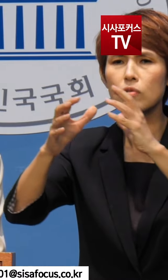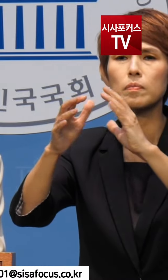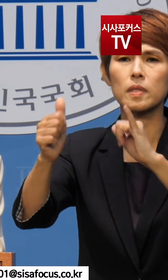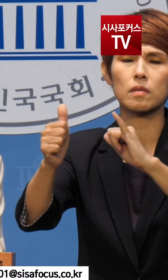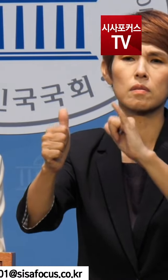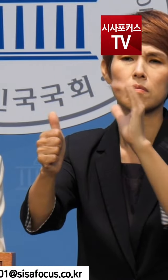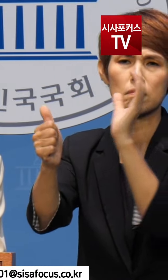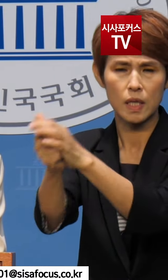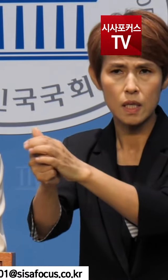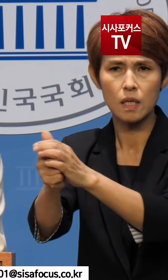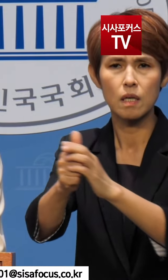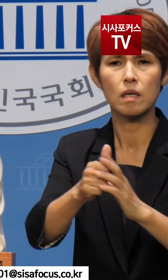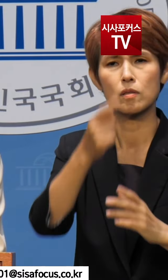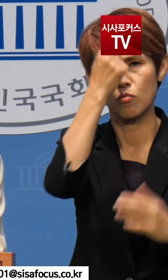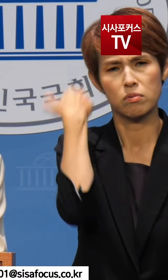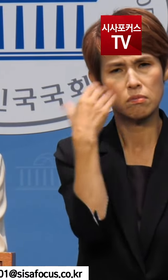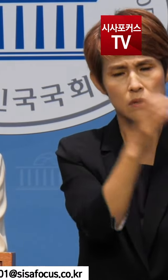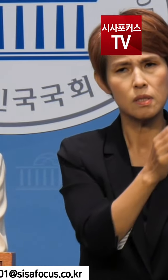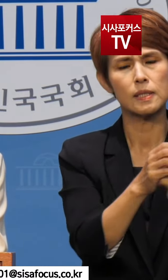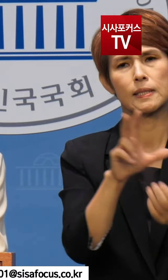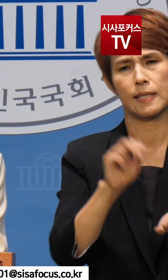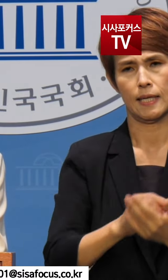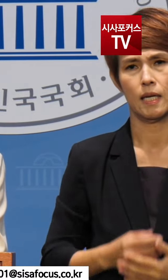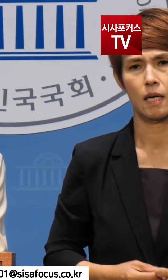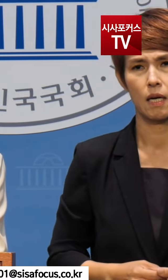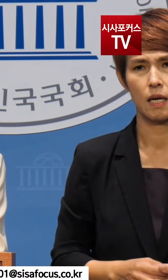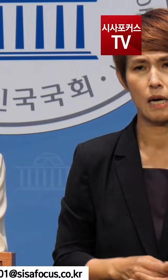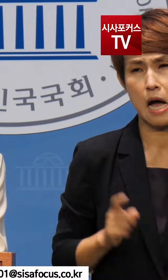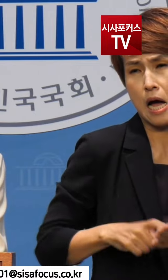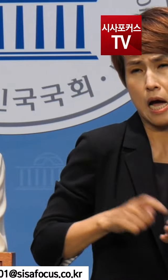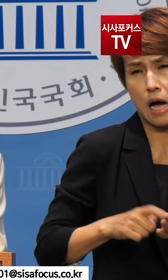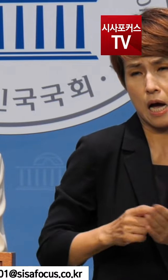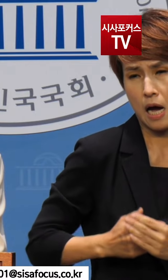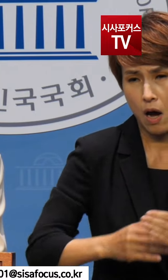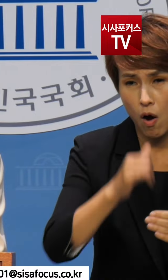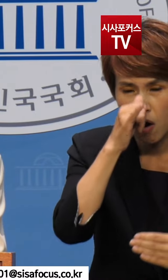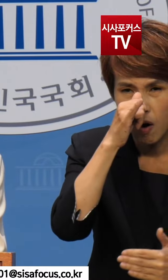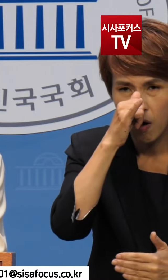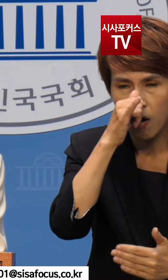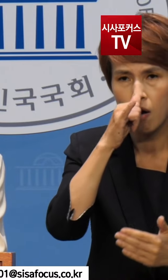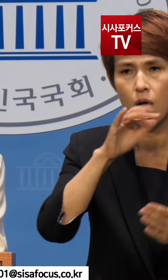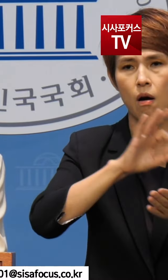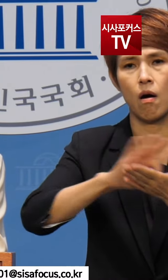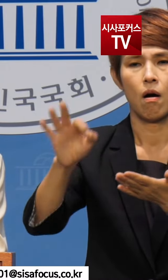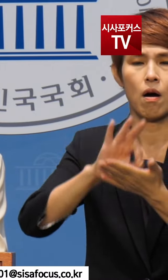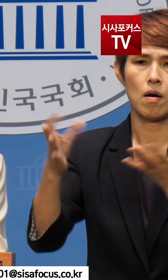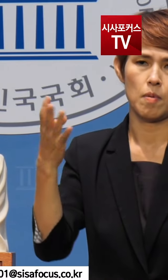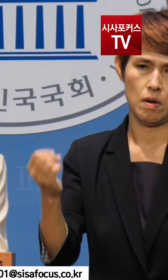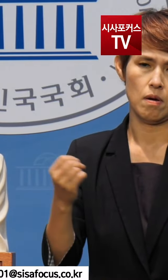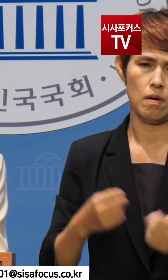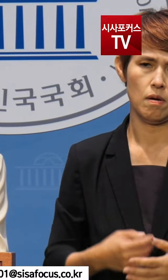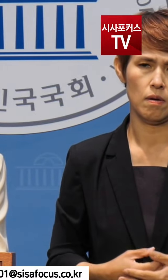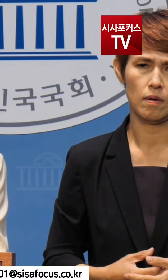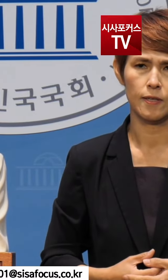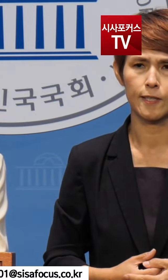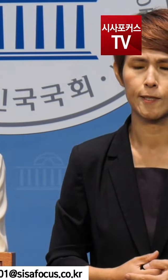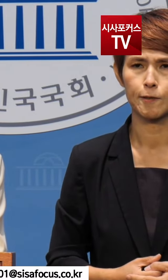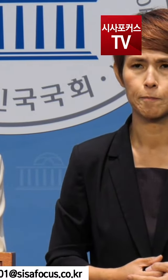사안입니다. 현재의 졸속 추진만으로도 비용 부담과 사교육 시장의 확대를 우려하고